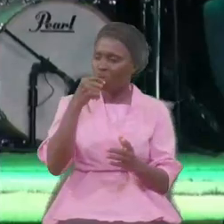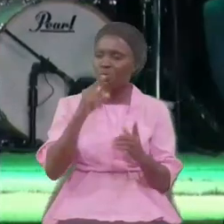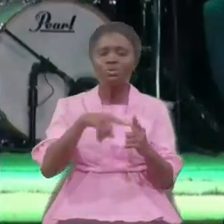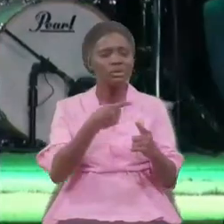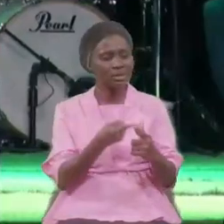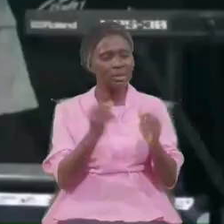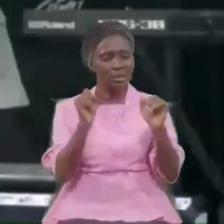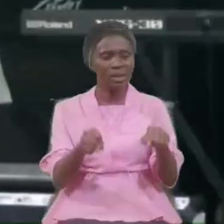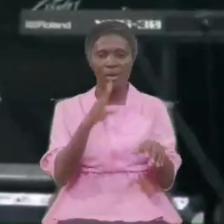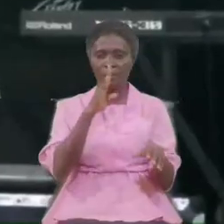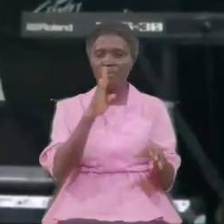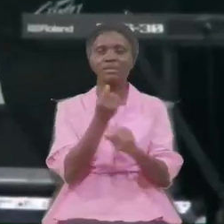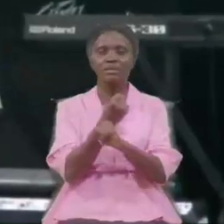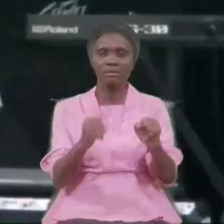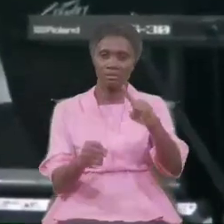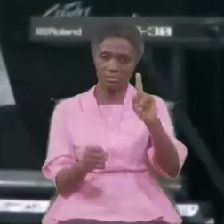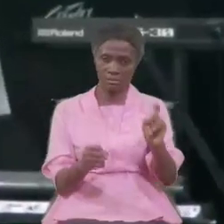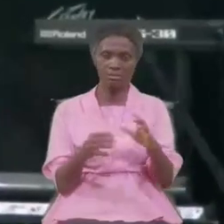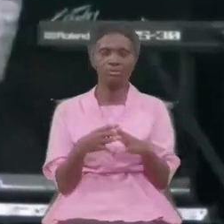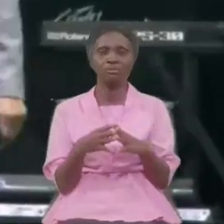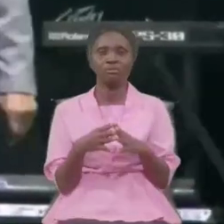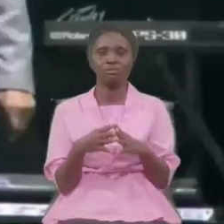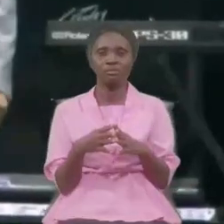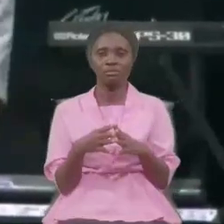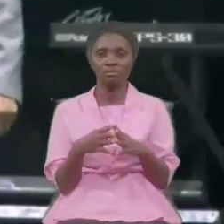Il dit, qui peut donc être sauvé?